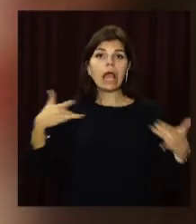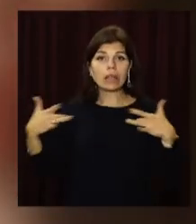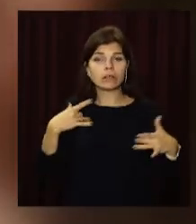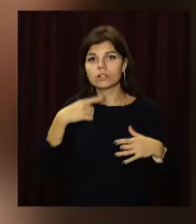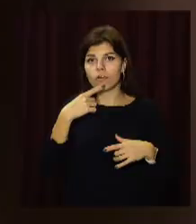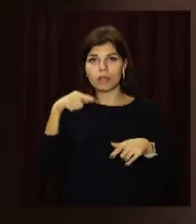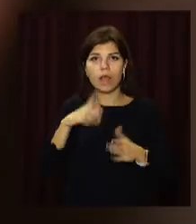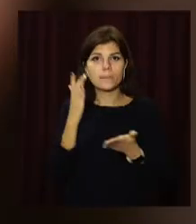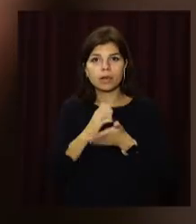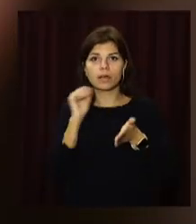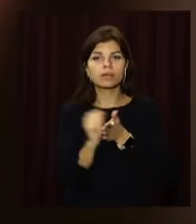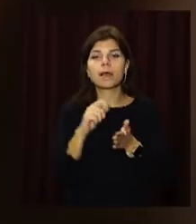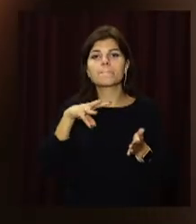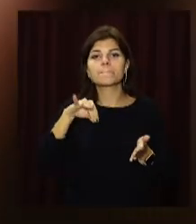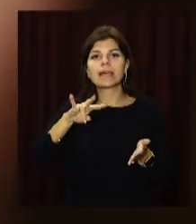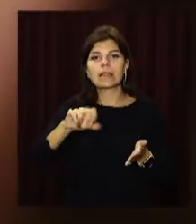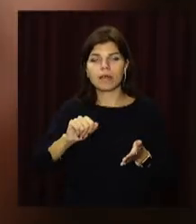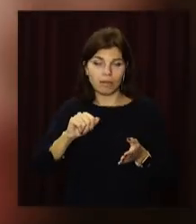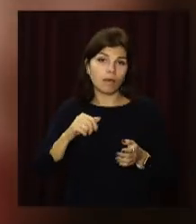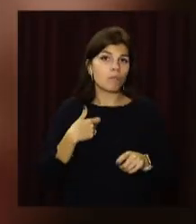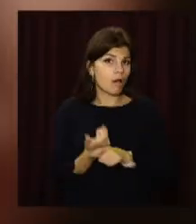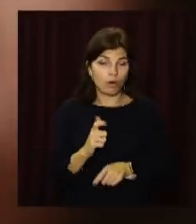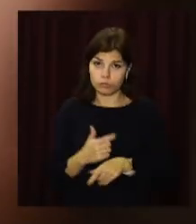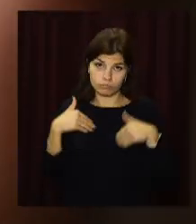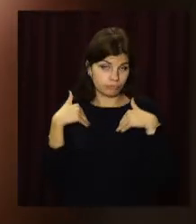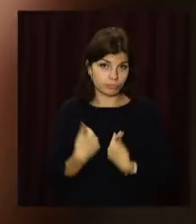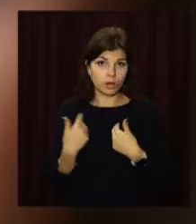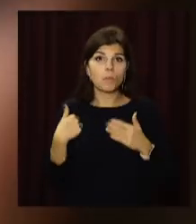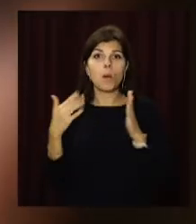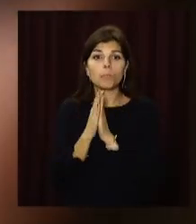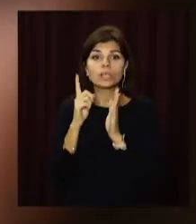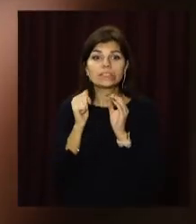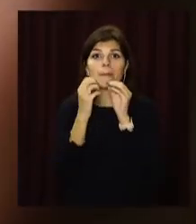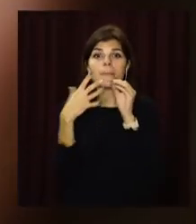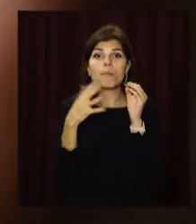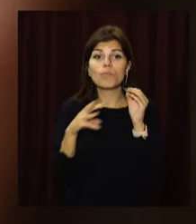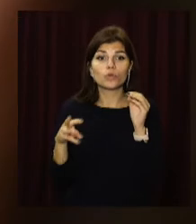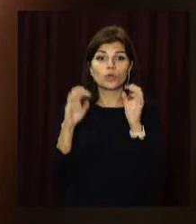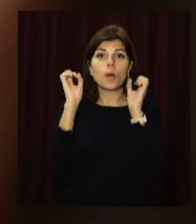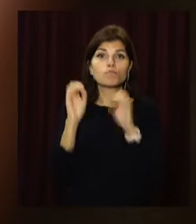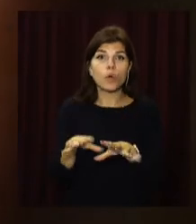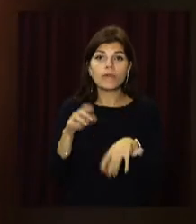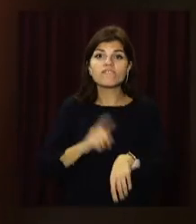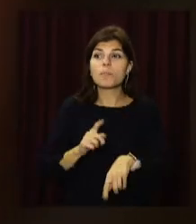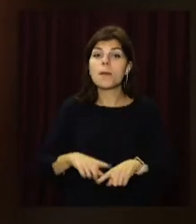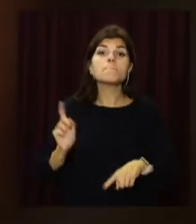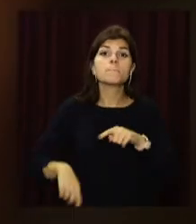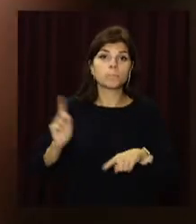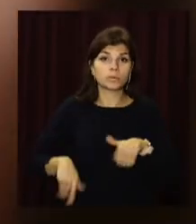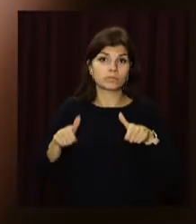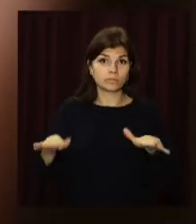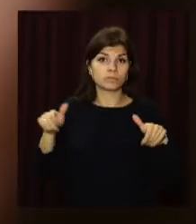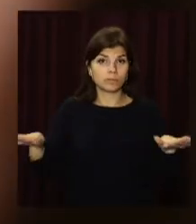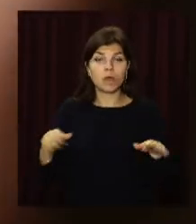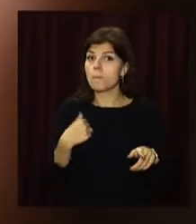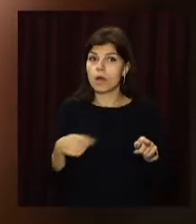здание заминировано. Честно скажу, что мы очень-очень расстроены. Нас просят за 15 минут покинуть здание театра. Такое